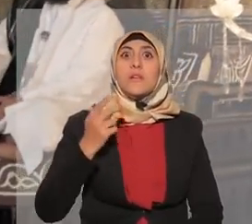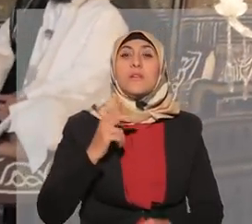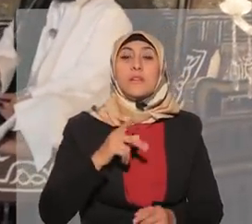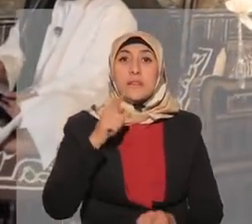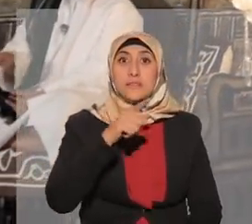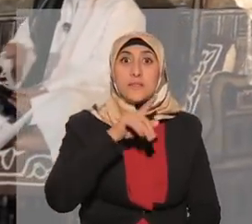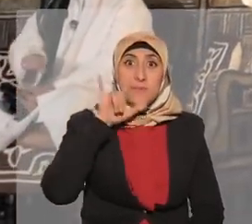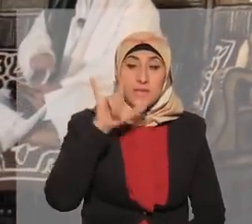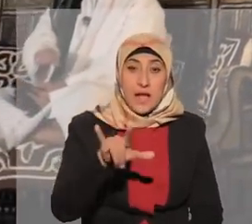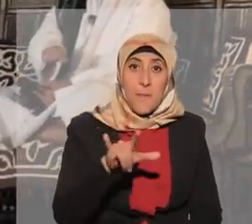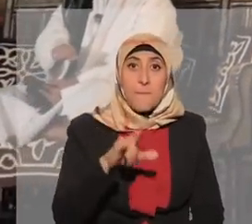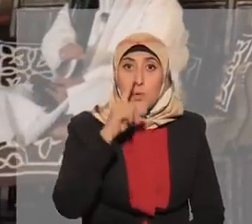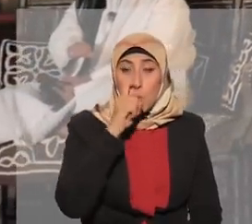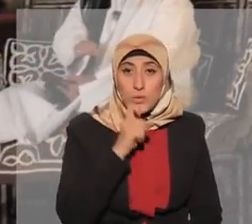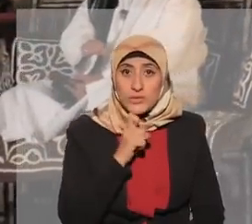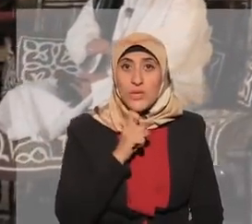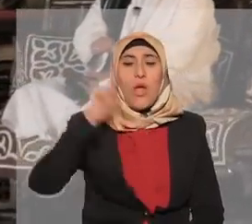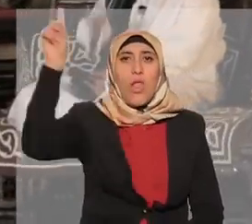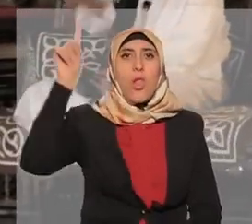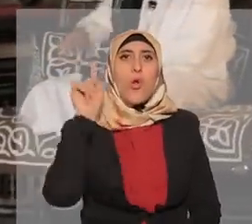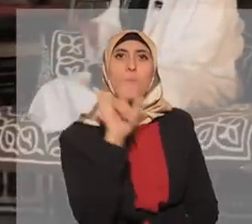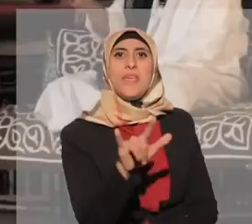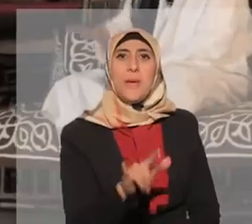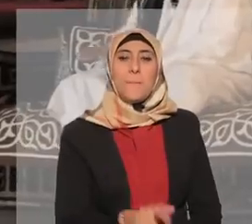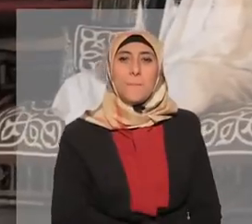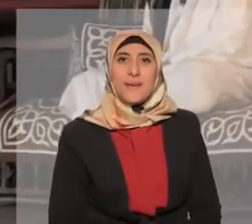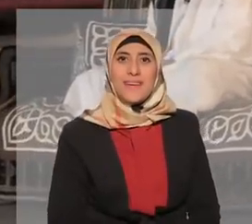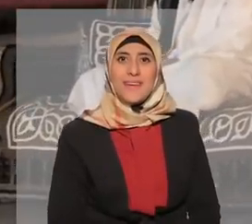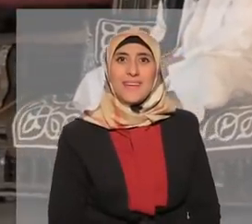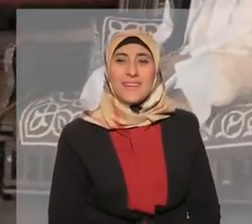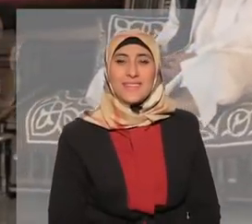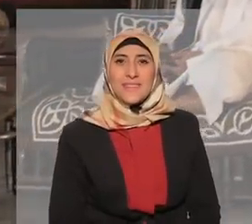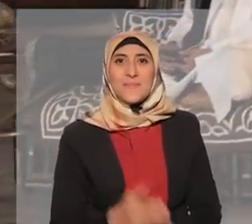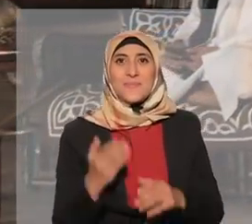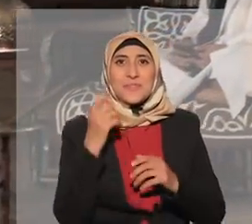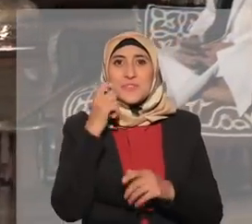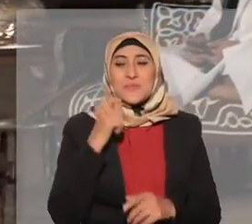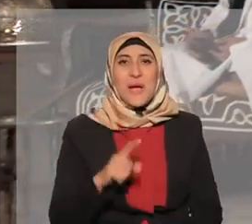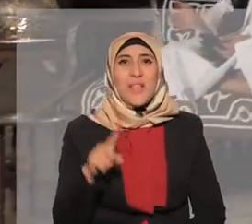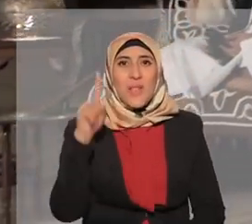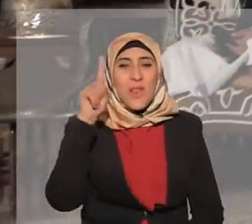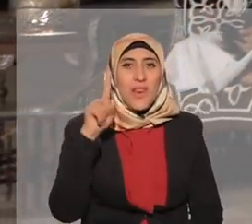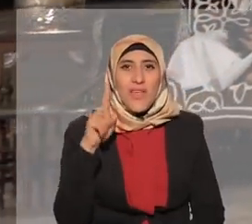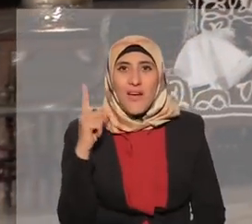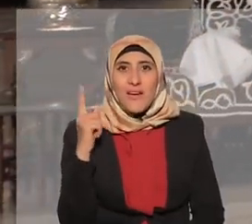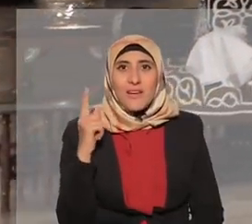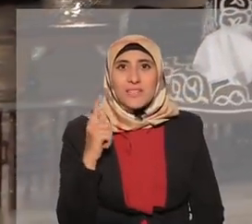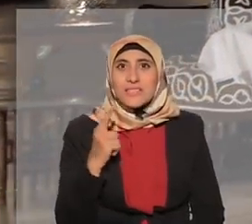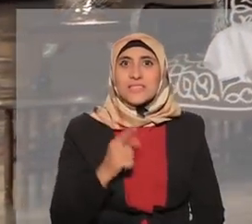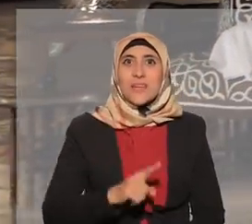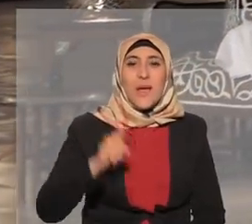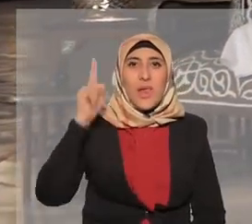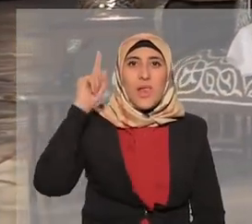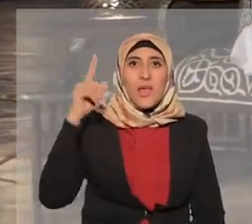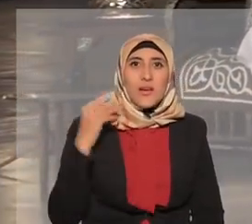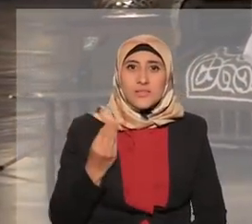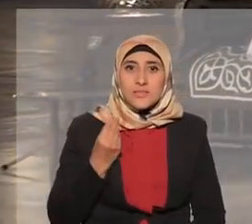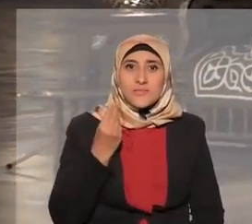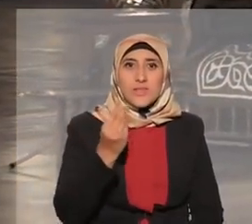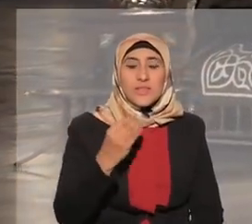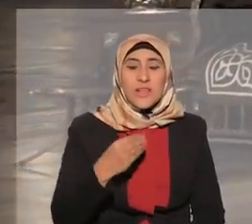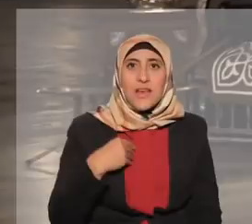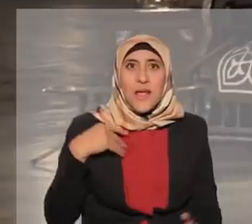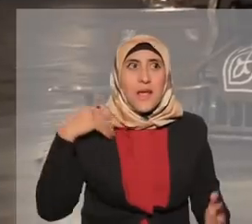أحب حسينا، تحب سيدنا الحسين يحبك الله جل جلاله. فسبحان المعطي الذي إذا أعطى